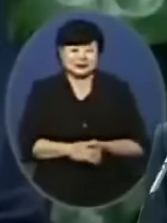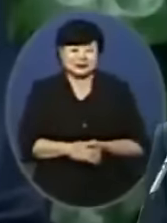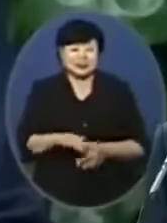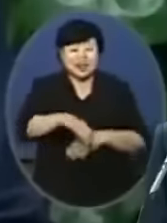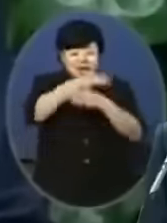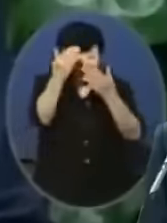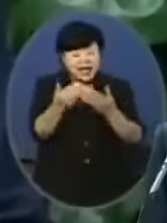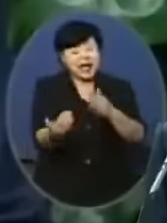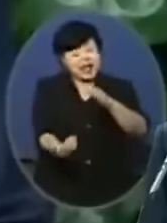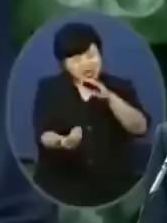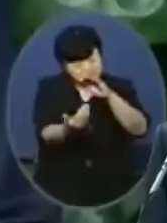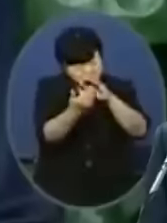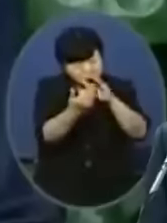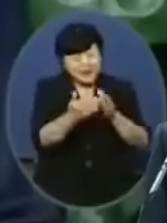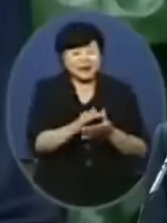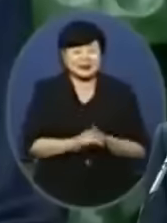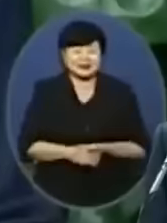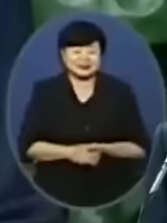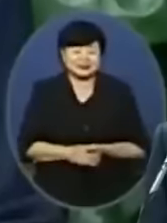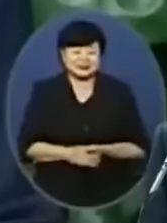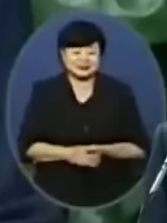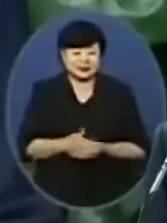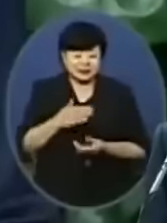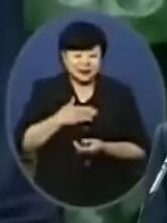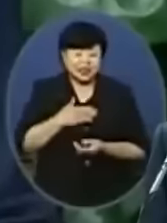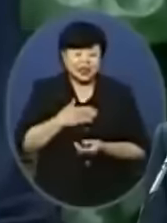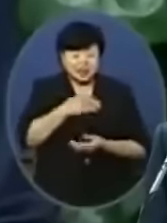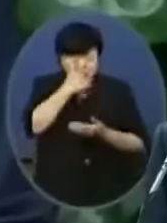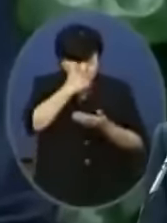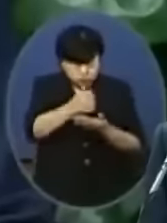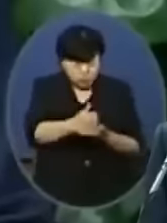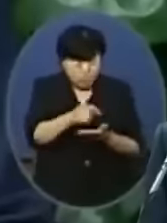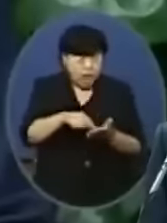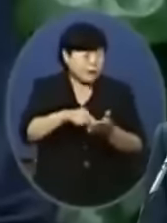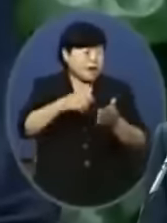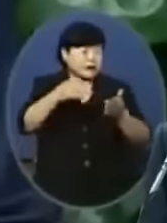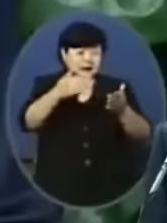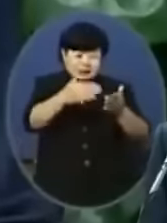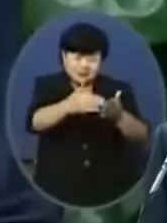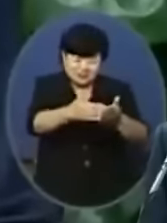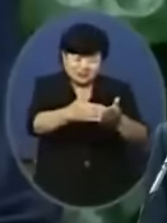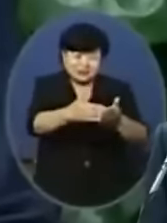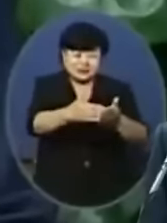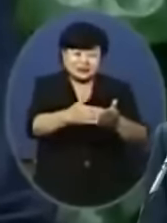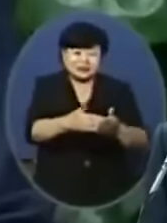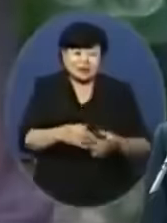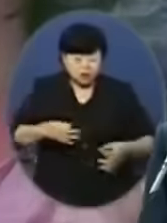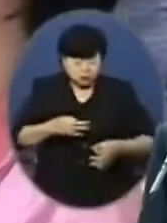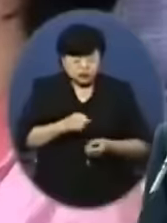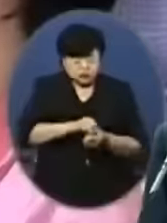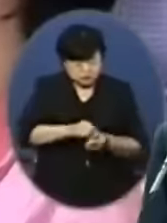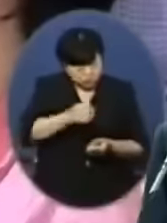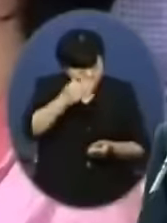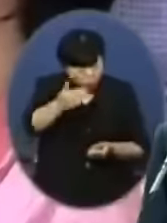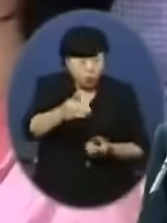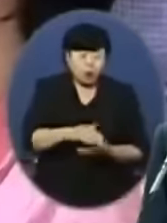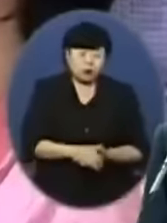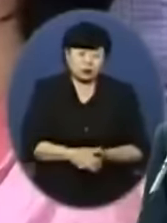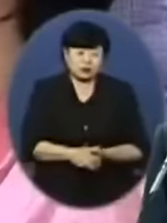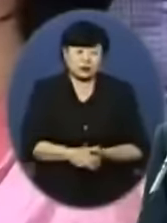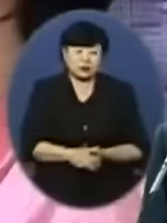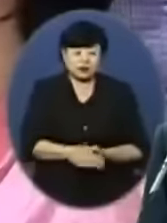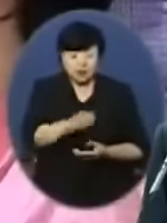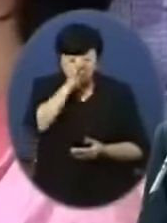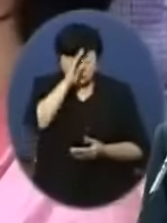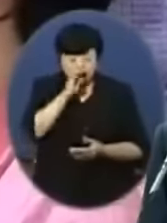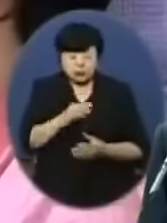다 이루었다. 내가 너희 죄도 다 갚아버렸다. 뿌리도 다 씻어버렸다. 너희